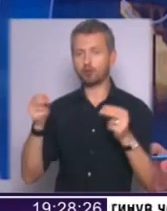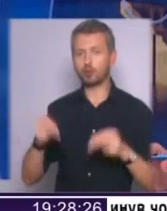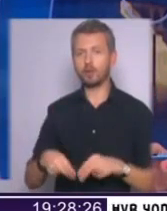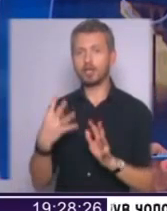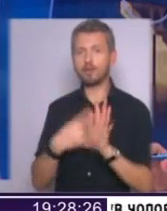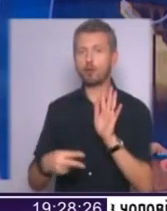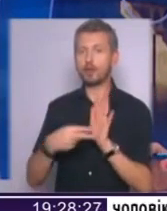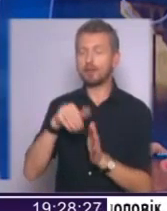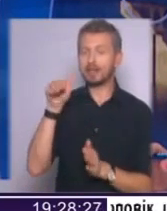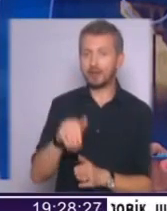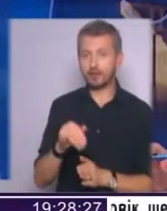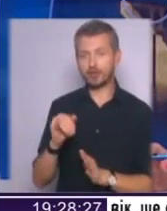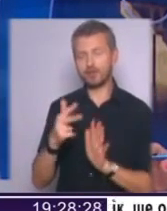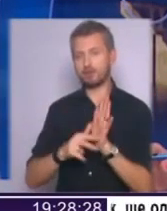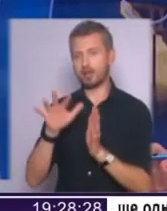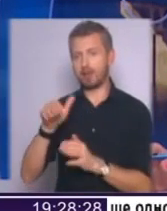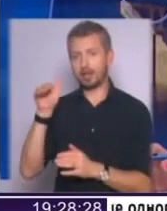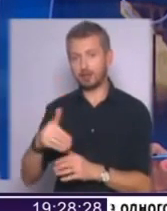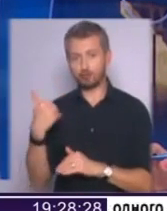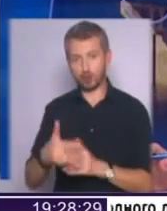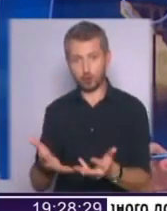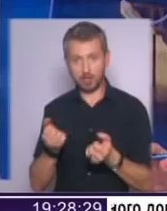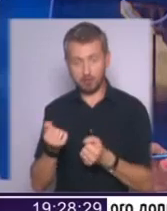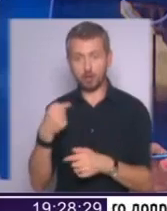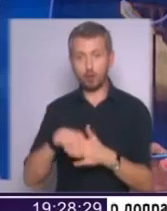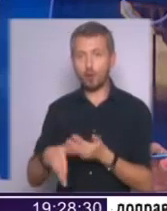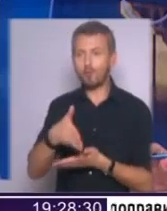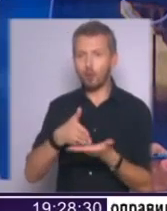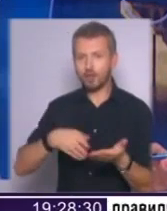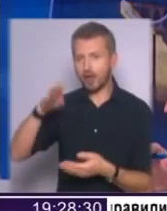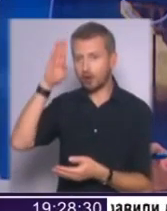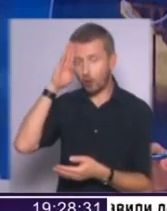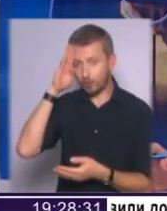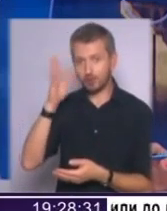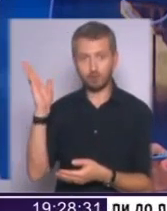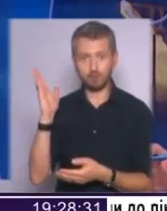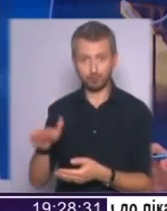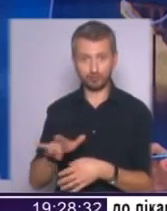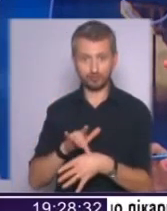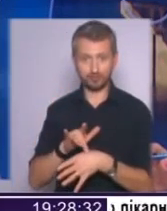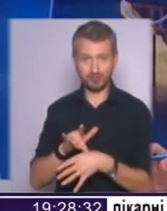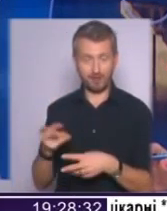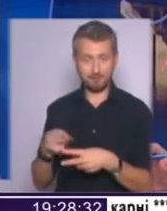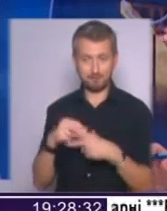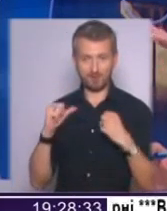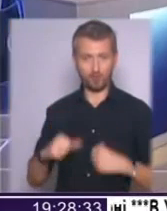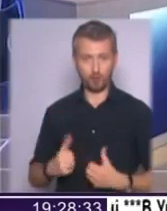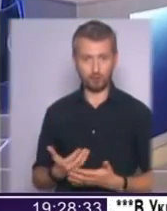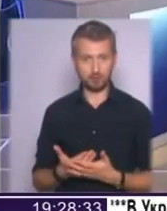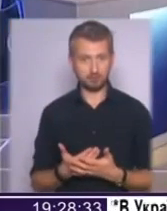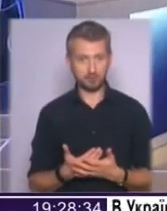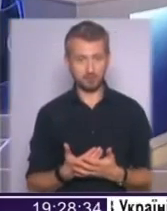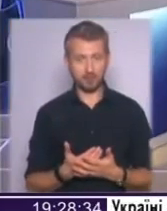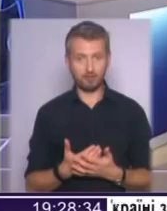97 тисяч і 85 тисяч уже надійшло. Тобто половина хлопців будуть без форми. Чому ця логістика? Черговий раз.